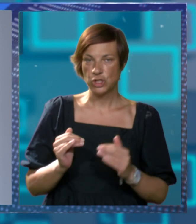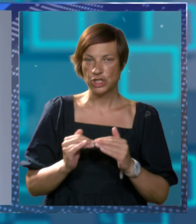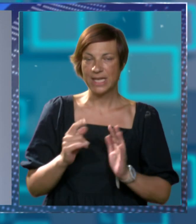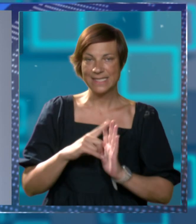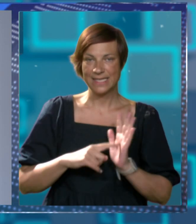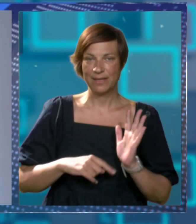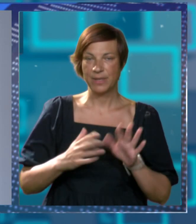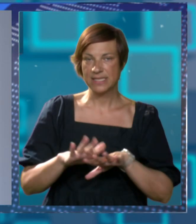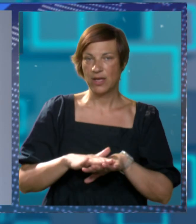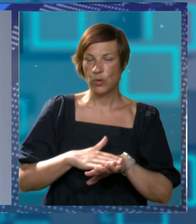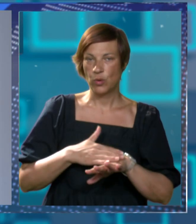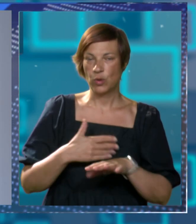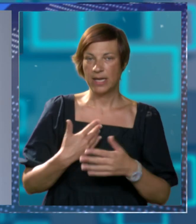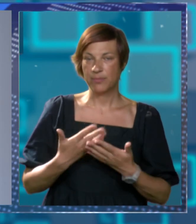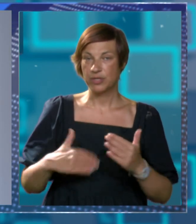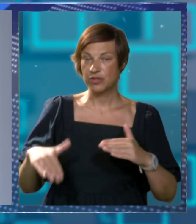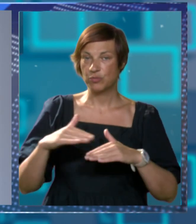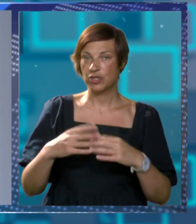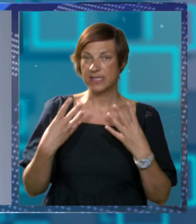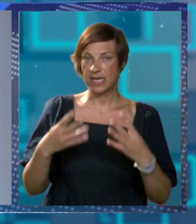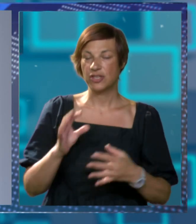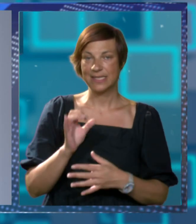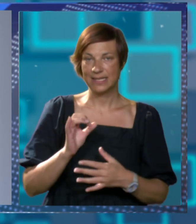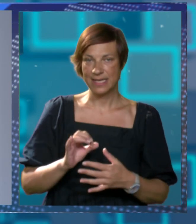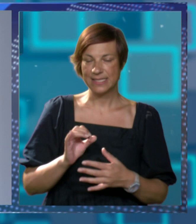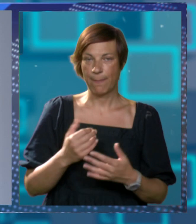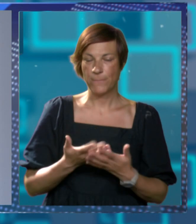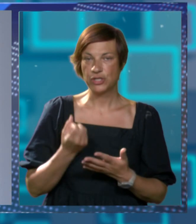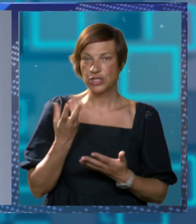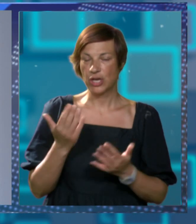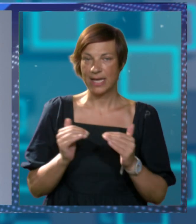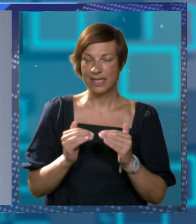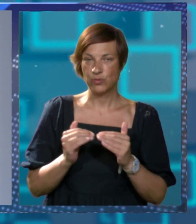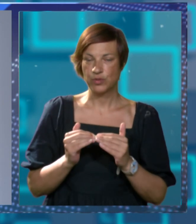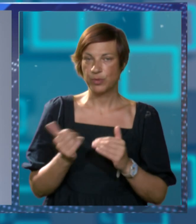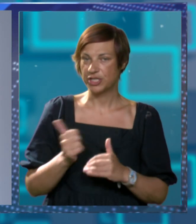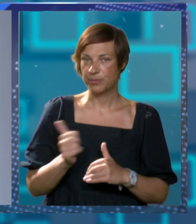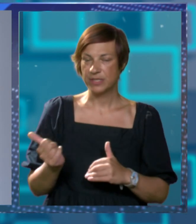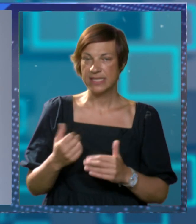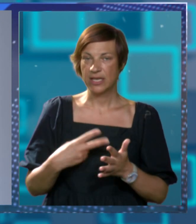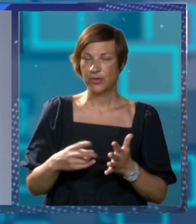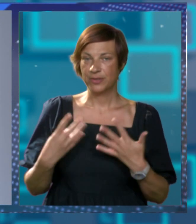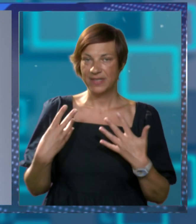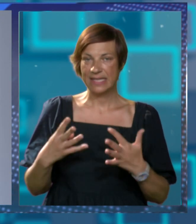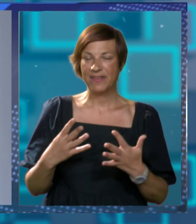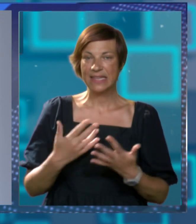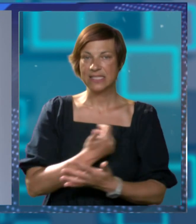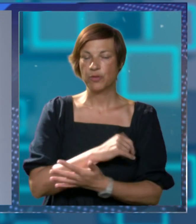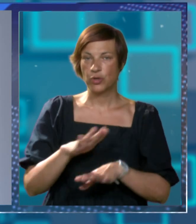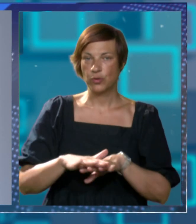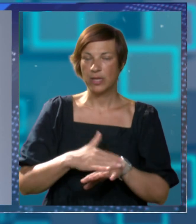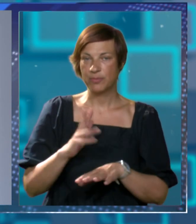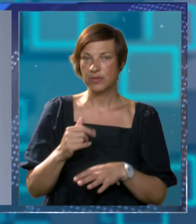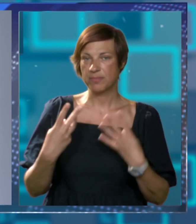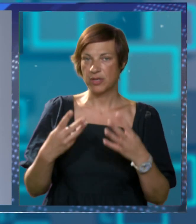razini mjeseca. U lipnju smo, na primjer, dosegli 80%. Kada uspoređujete to sa rekordnom godinom koja je bila 2019. u